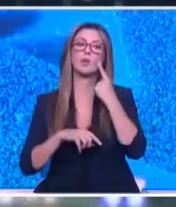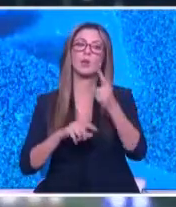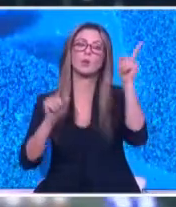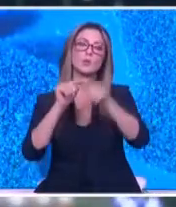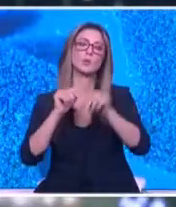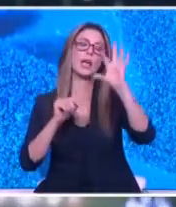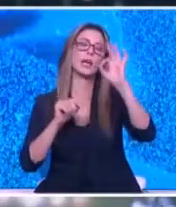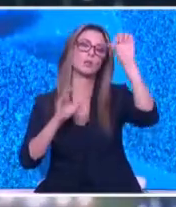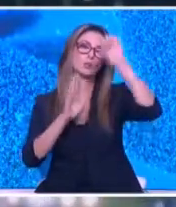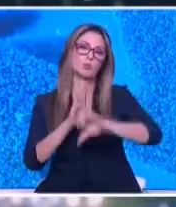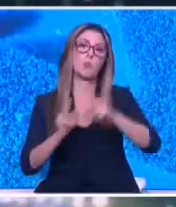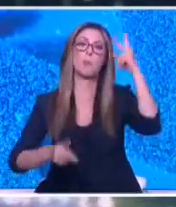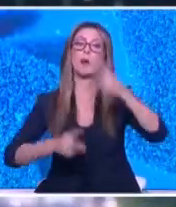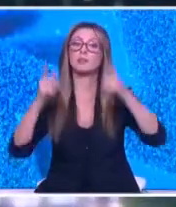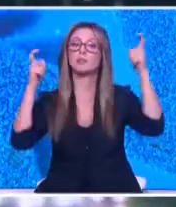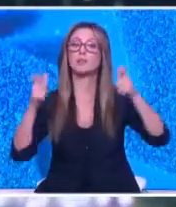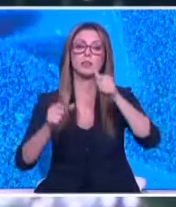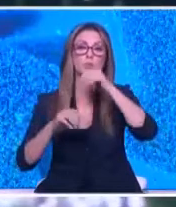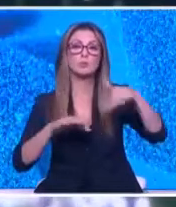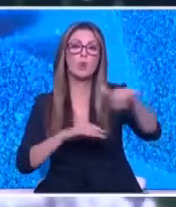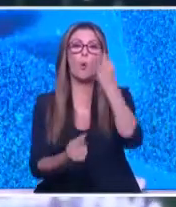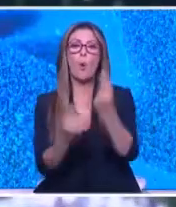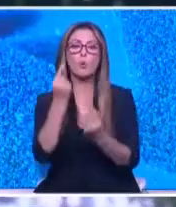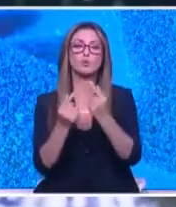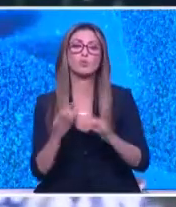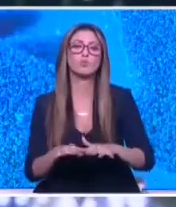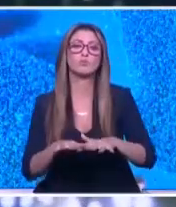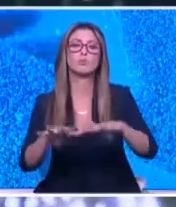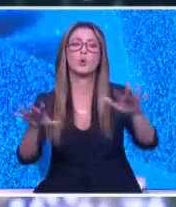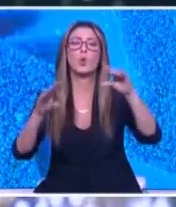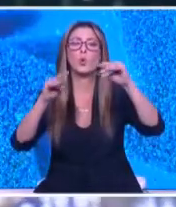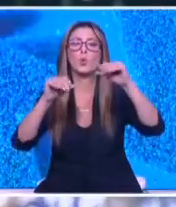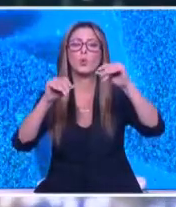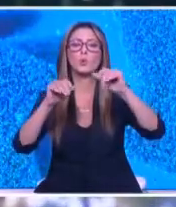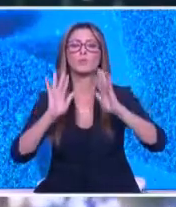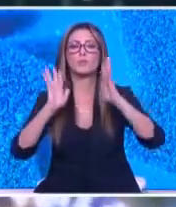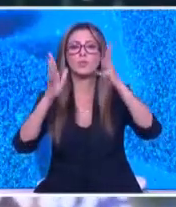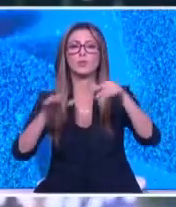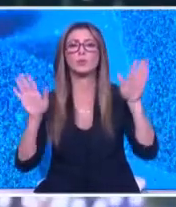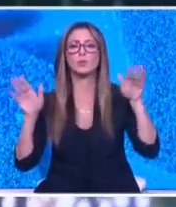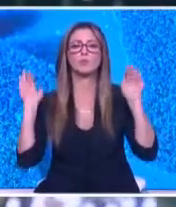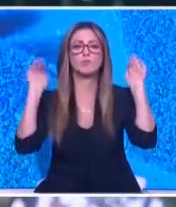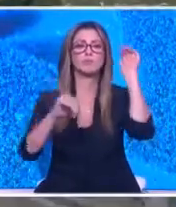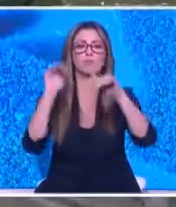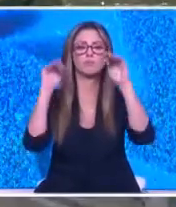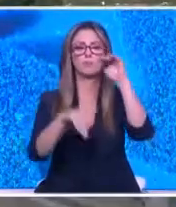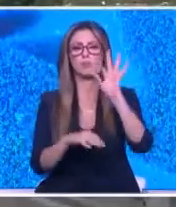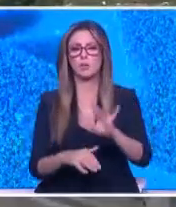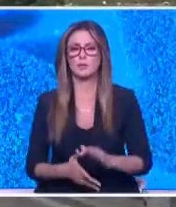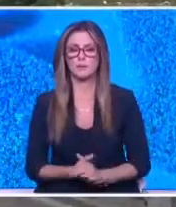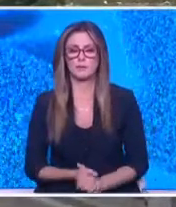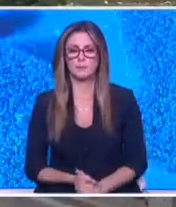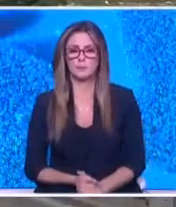düştü. Bazı bölgelerde nehir yüzeyi otlardan görünmezken kum adacıkları da göçmen kuşların mekanı oldu.